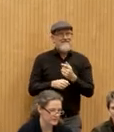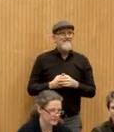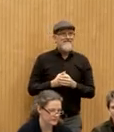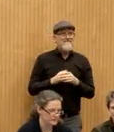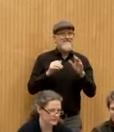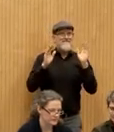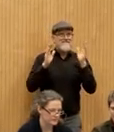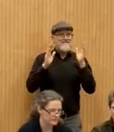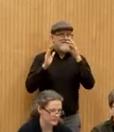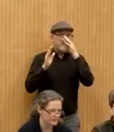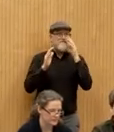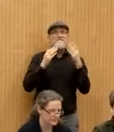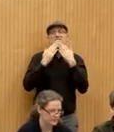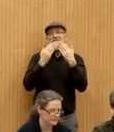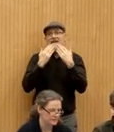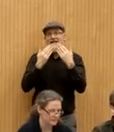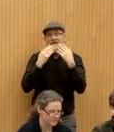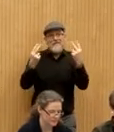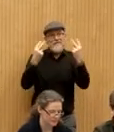eure Aufmerksamkeit.